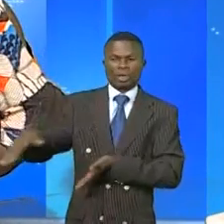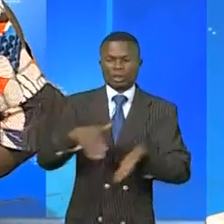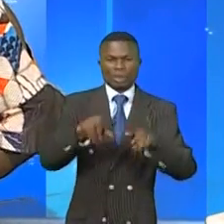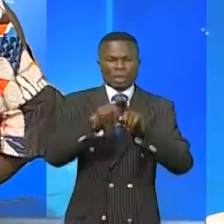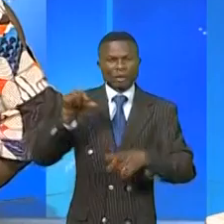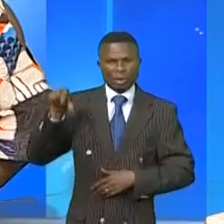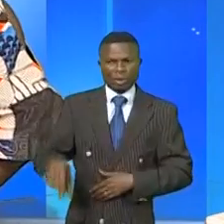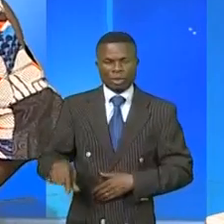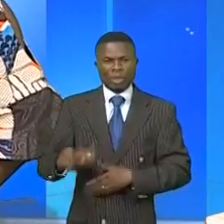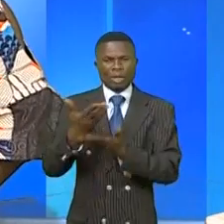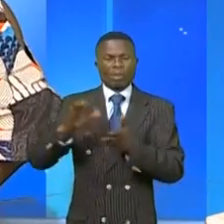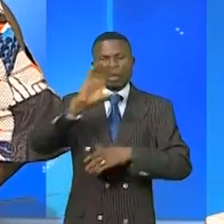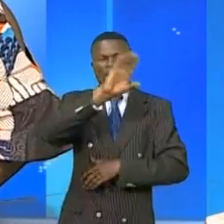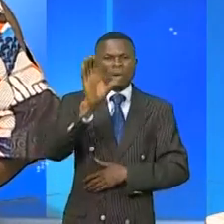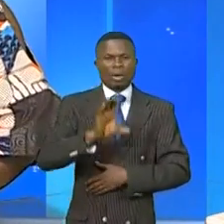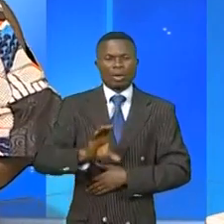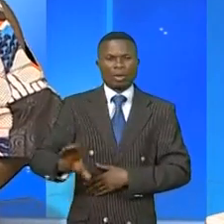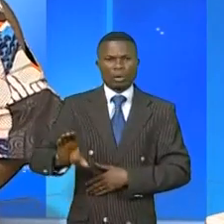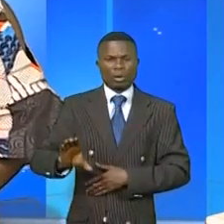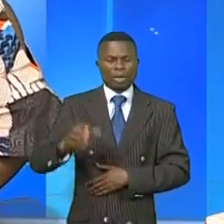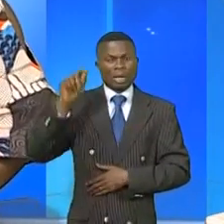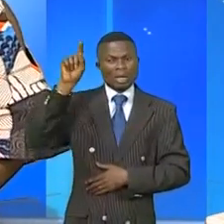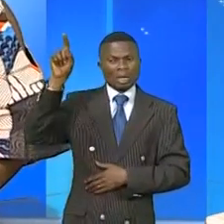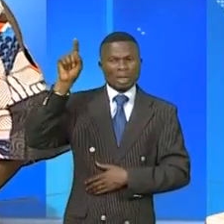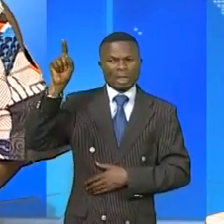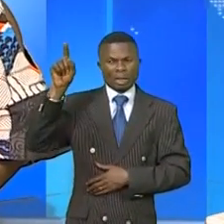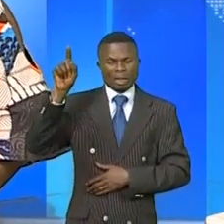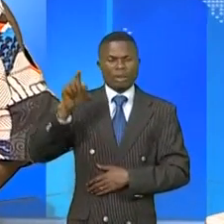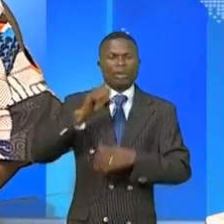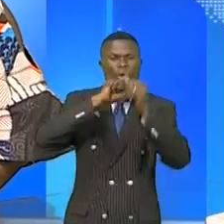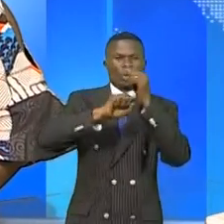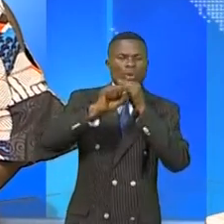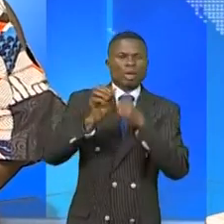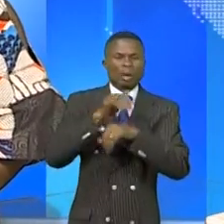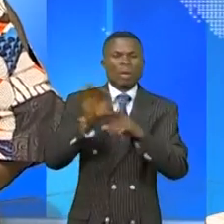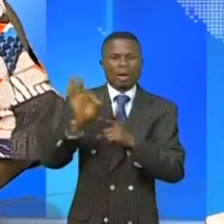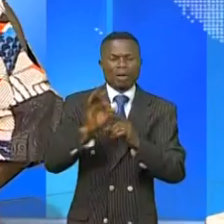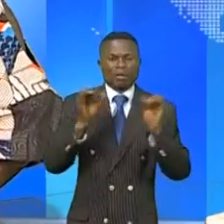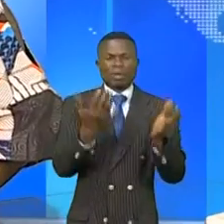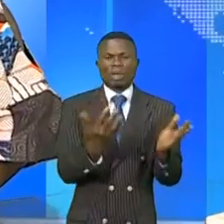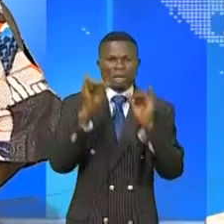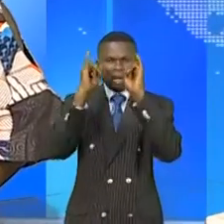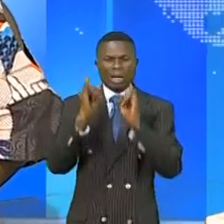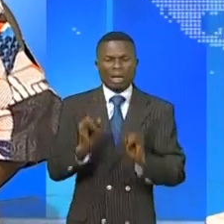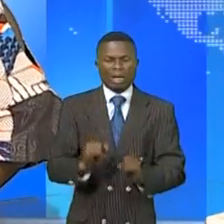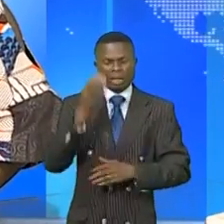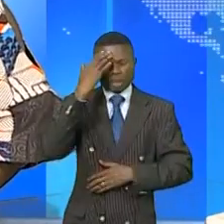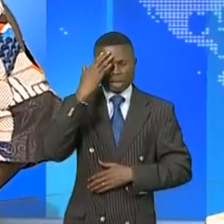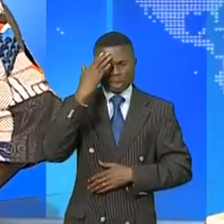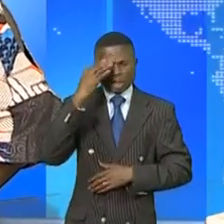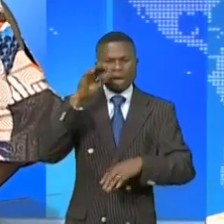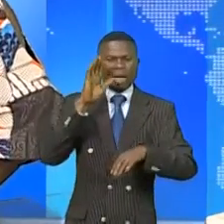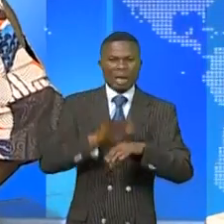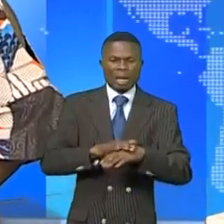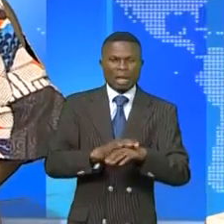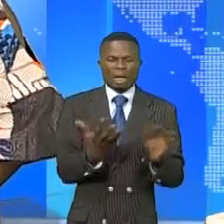Quartier, une partie de la commune de Ngaliema ont été sensibilisés sur le numérique, ceci pour voir comment embrasser l'électronique